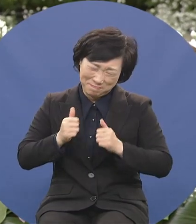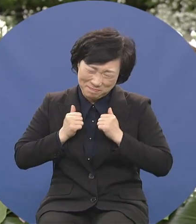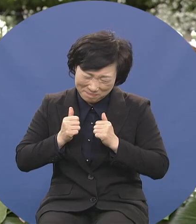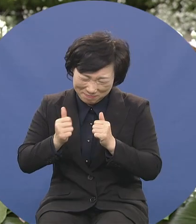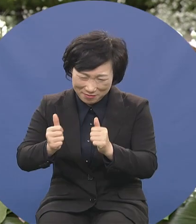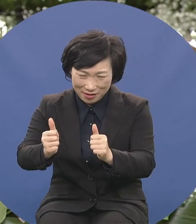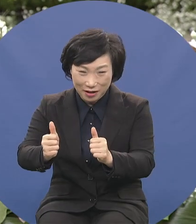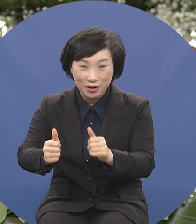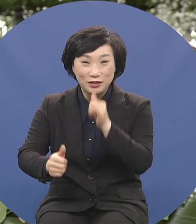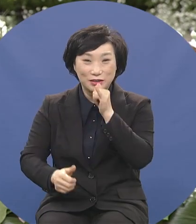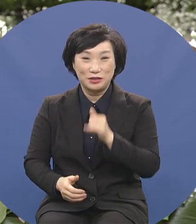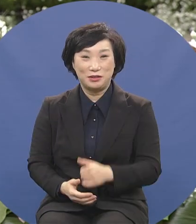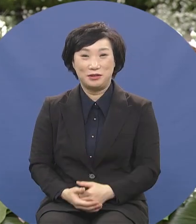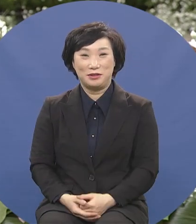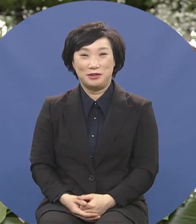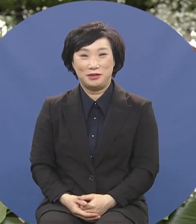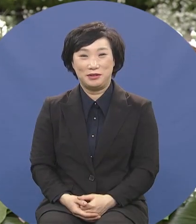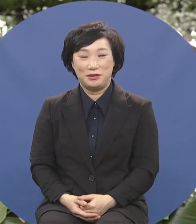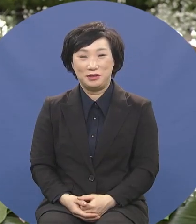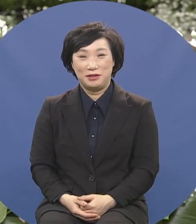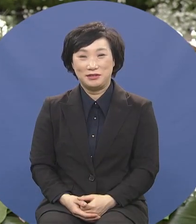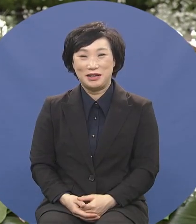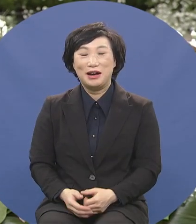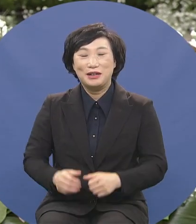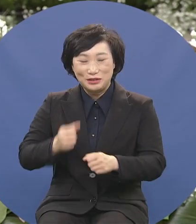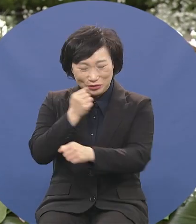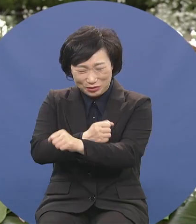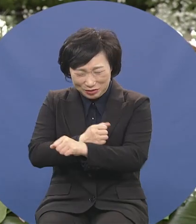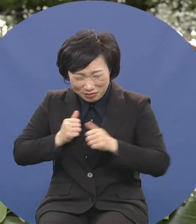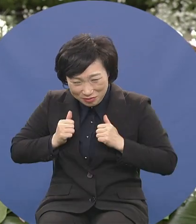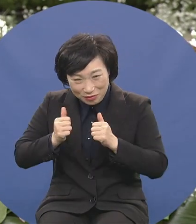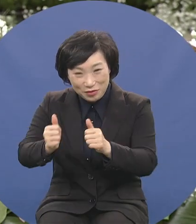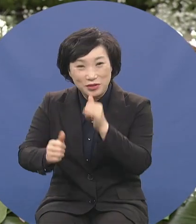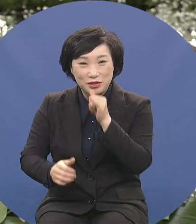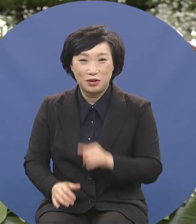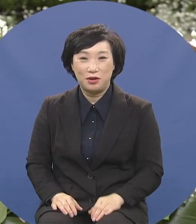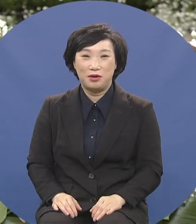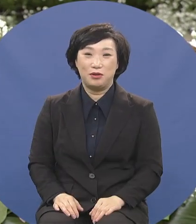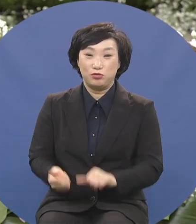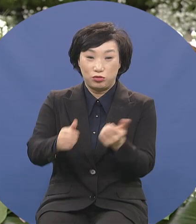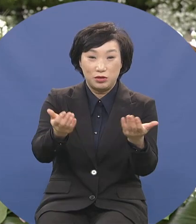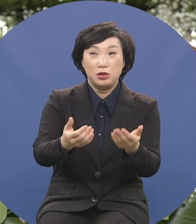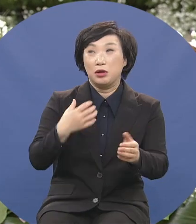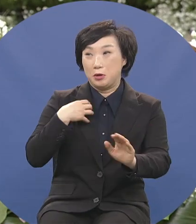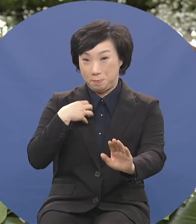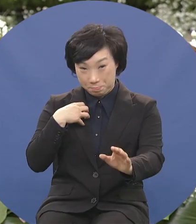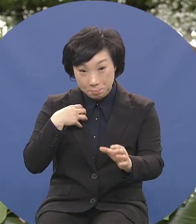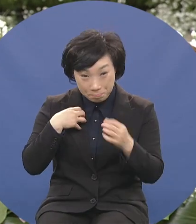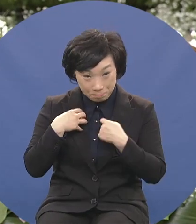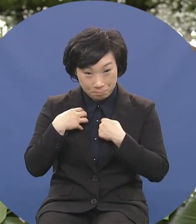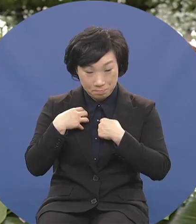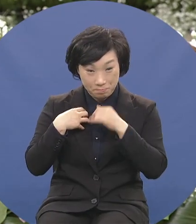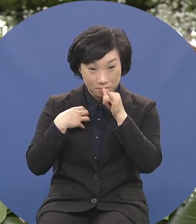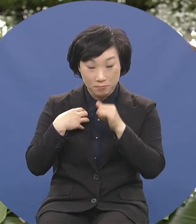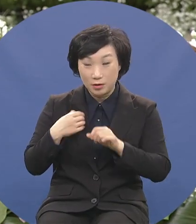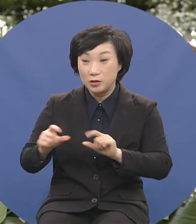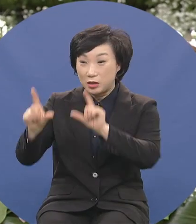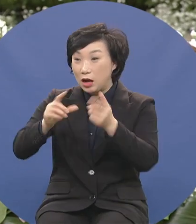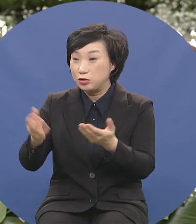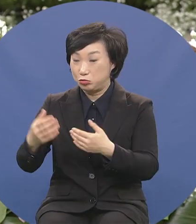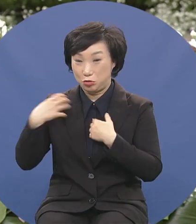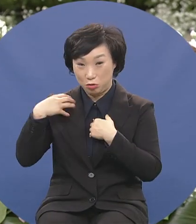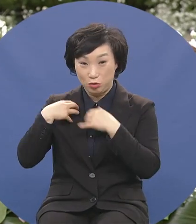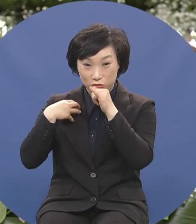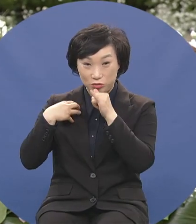부단히 노력하고 부단히 수고하고, 죽을 일 있으면 죽고 살 일 있으면